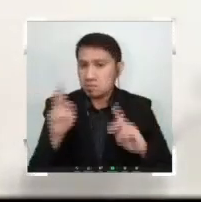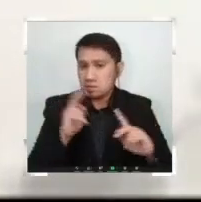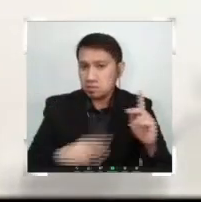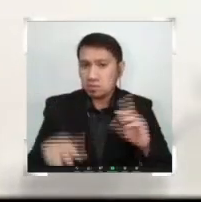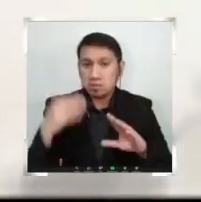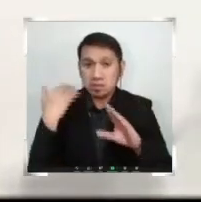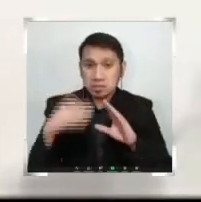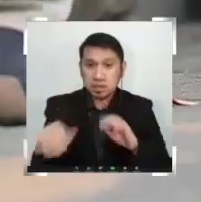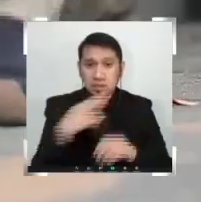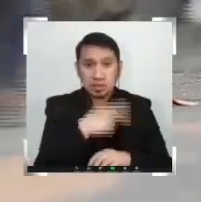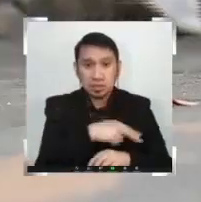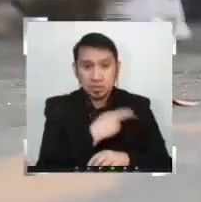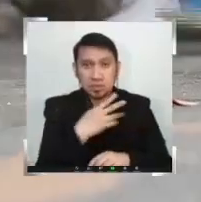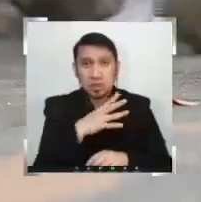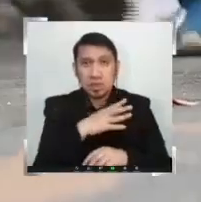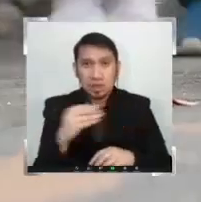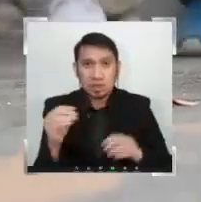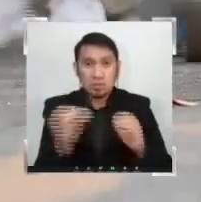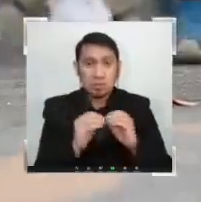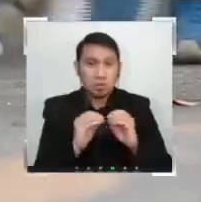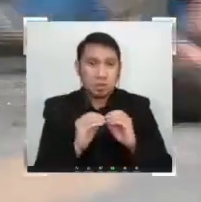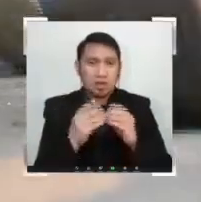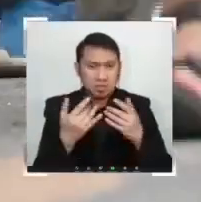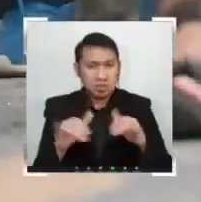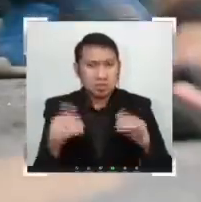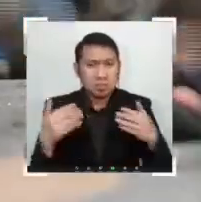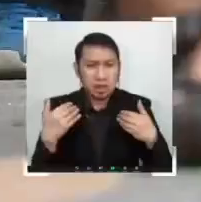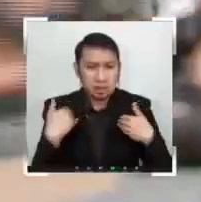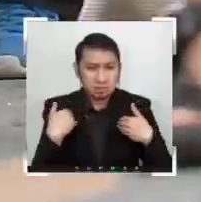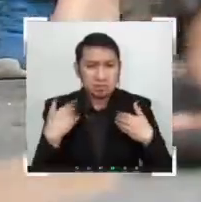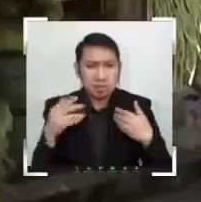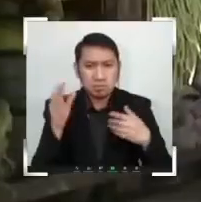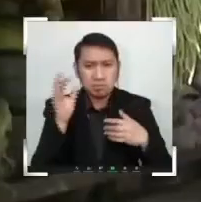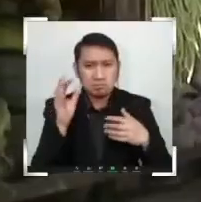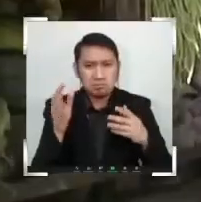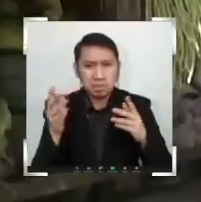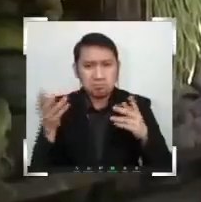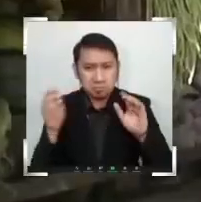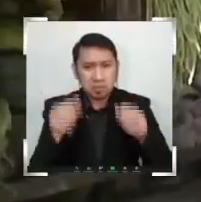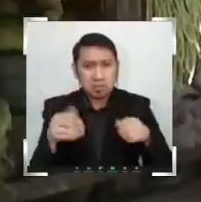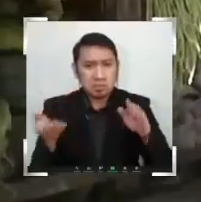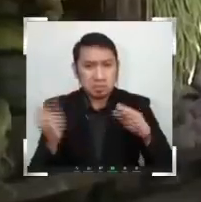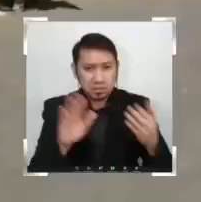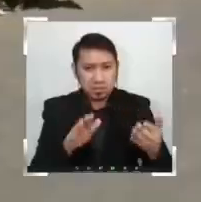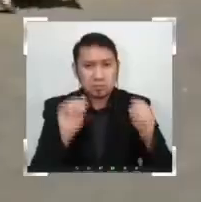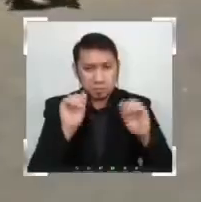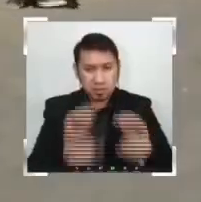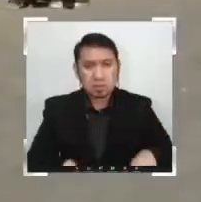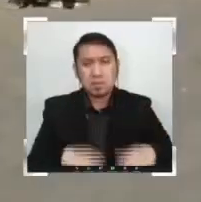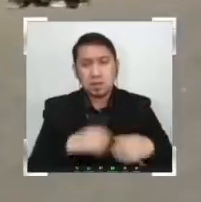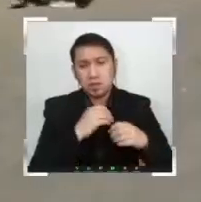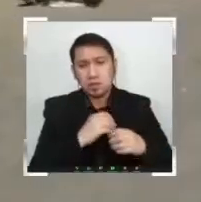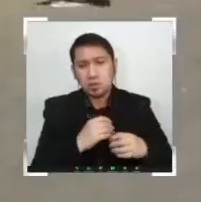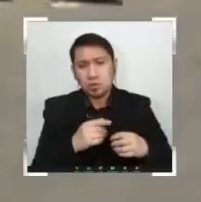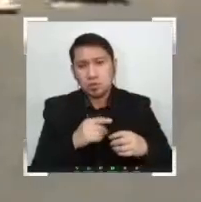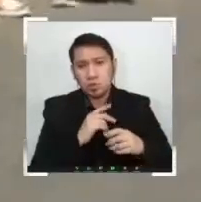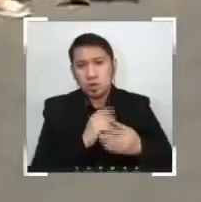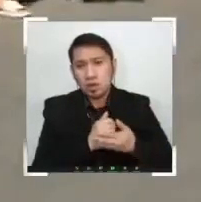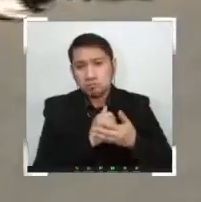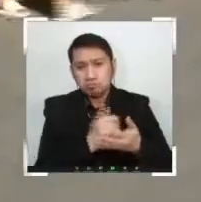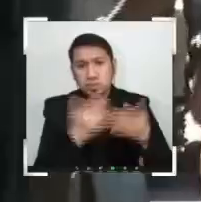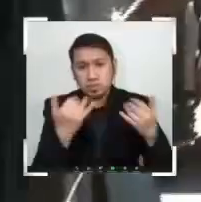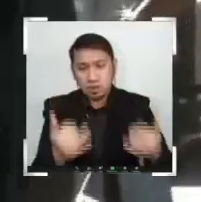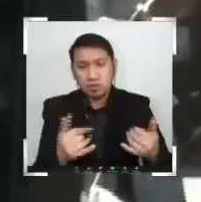of our kababayans. Kaya mahalagang maagapan ang pagdami ng mga kaso. Isa sa mga parang ikinasa, pagtaas ng alert level sa